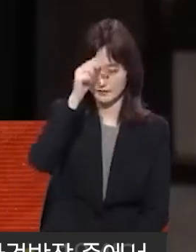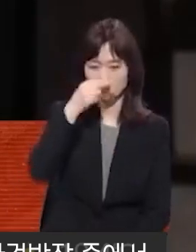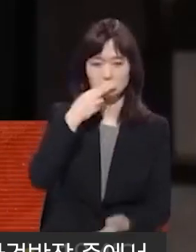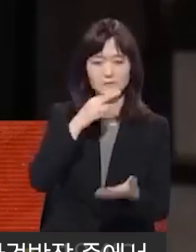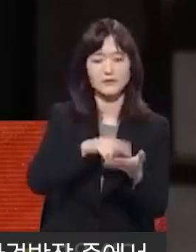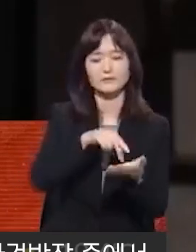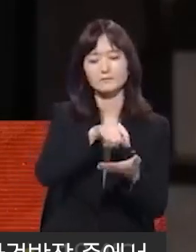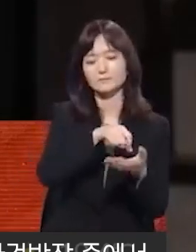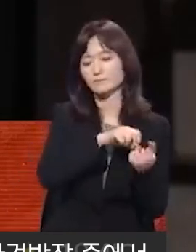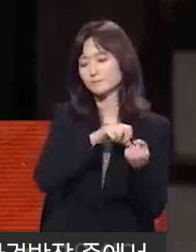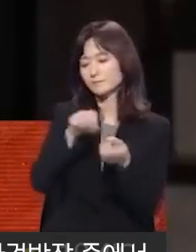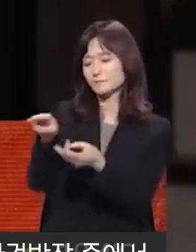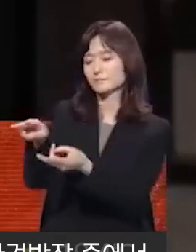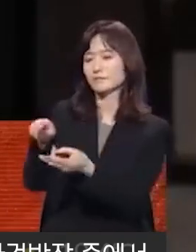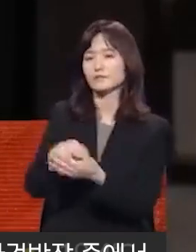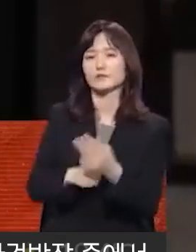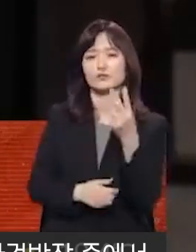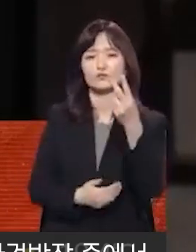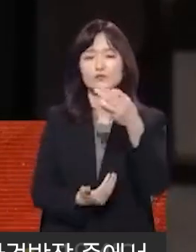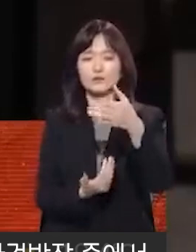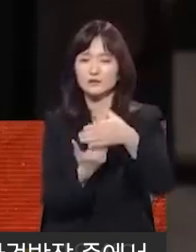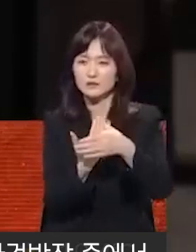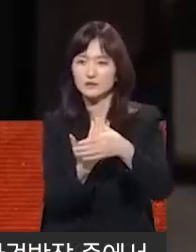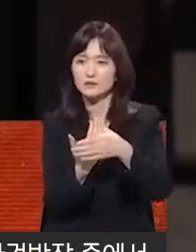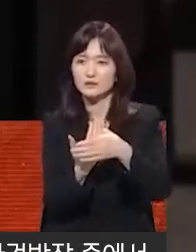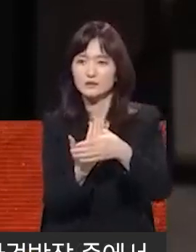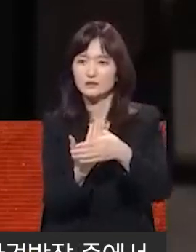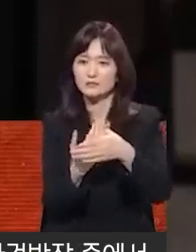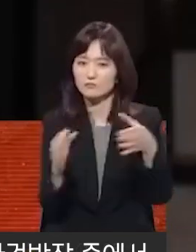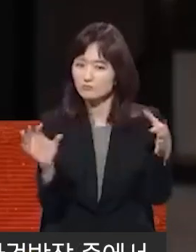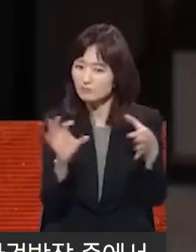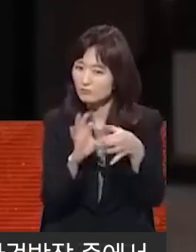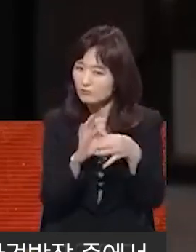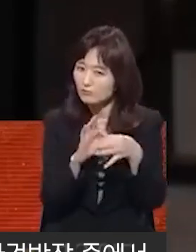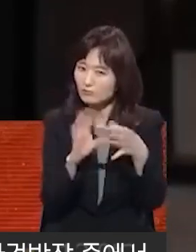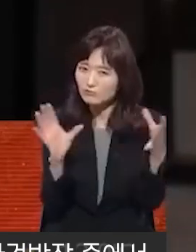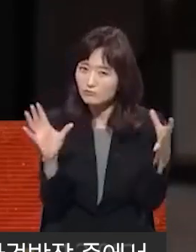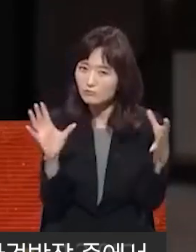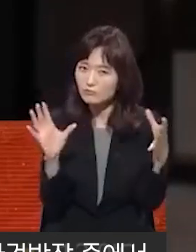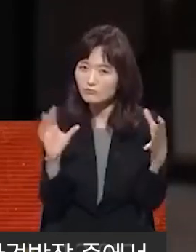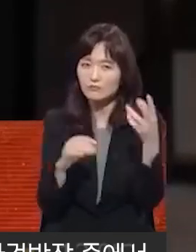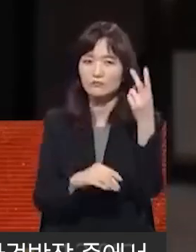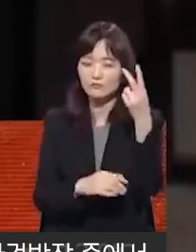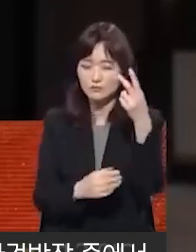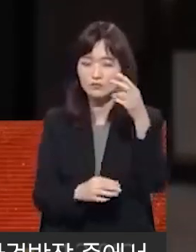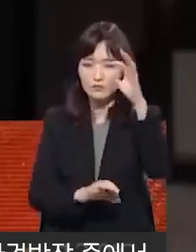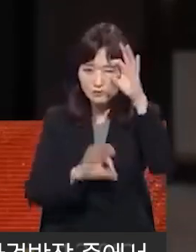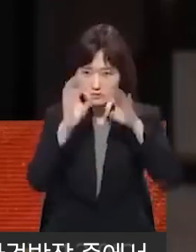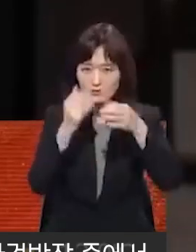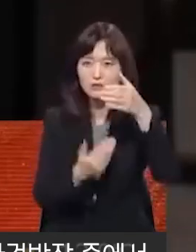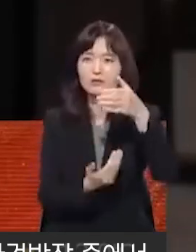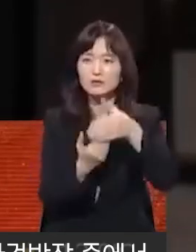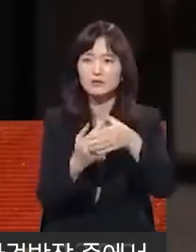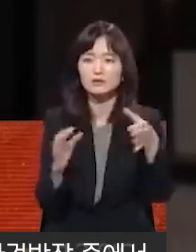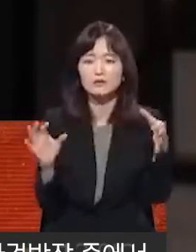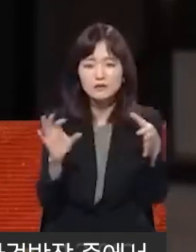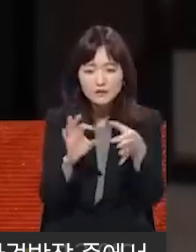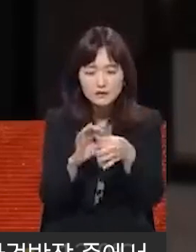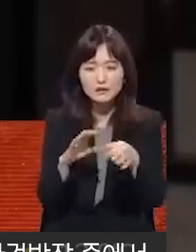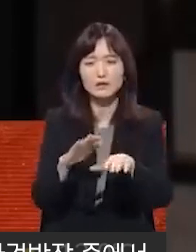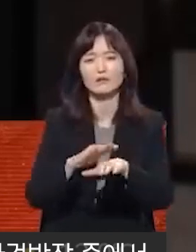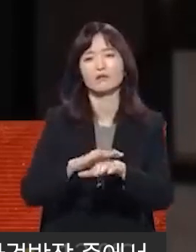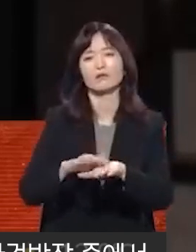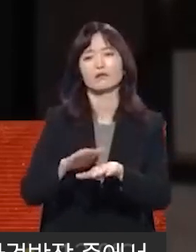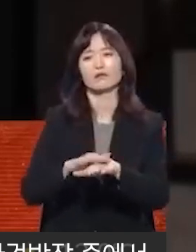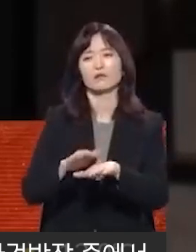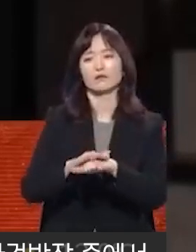편지를 보냄으로써 이 두 개 사건이 전혀 우리가 연계성이 없다라고 보였던 그렇죠. 이 두 개 사건이 이런 식으로 풀릴지는.